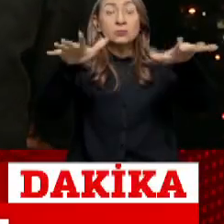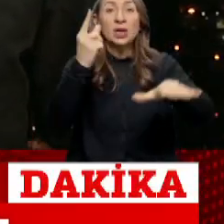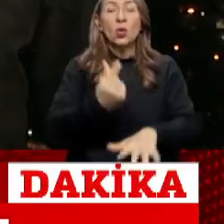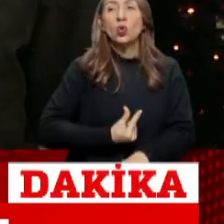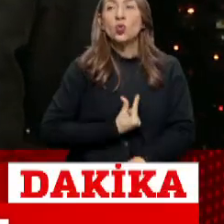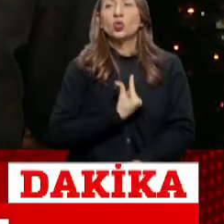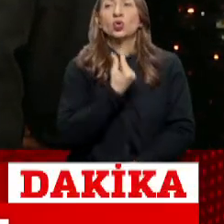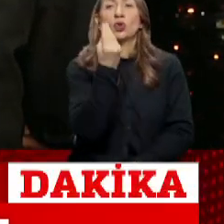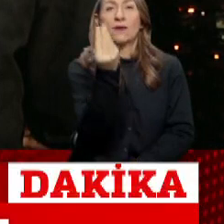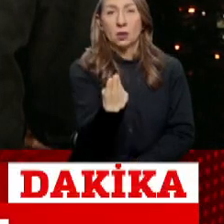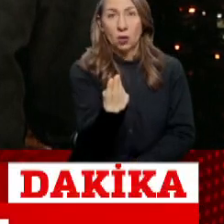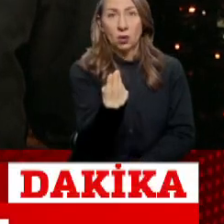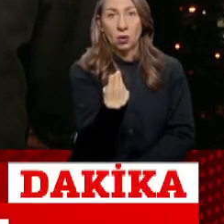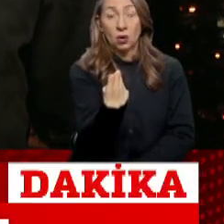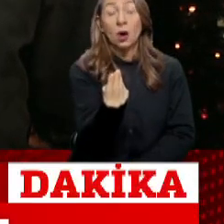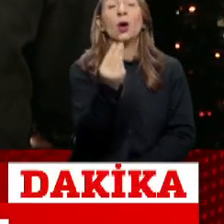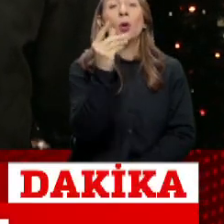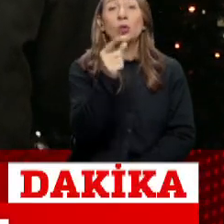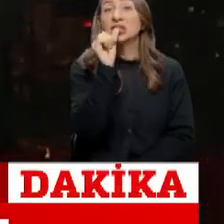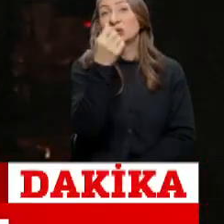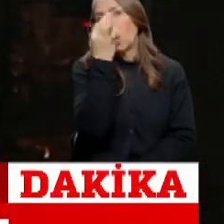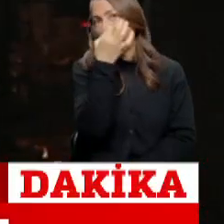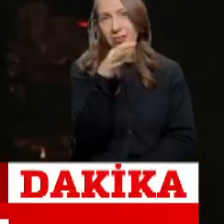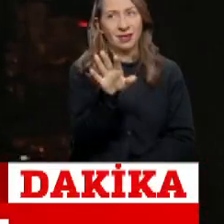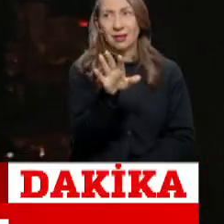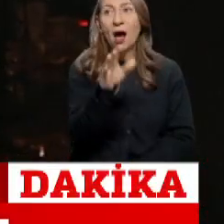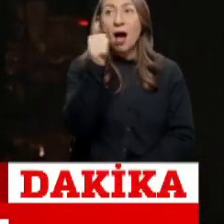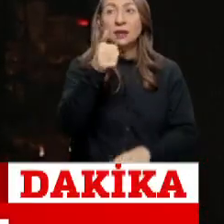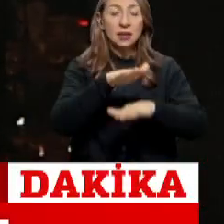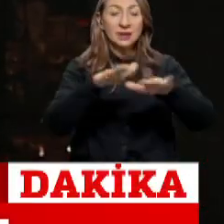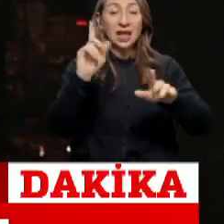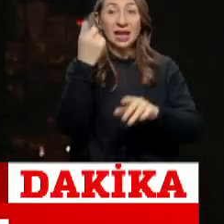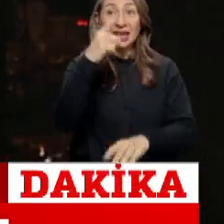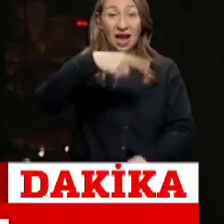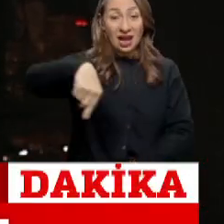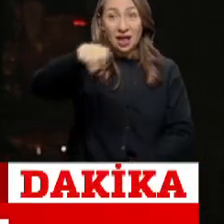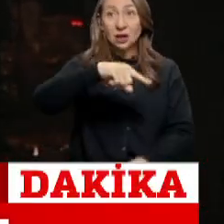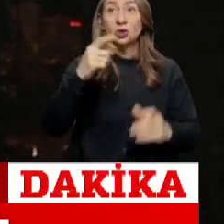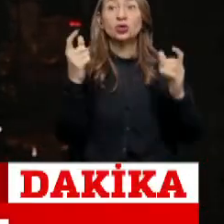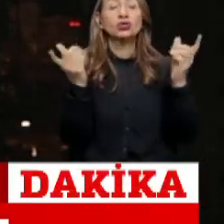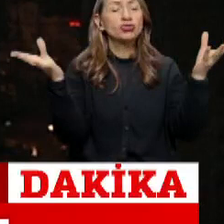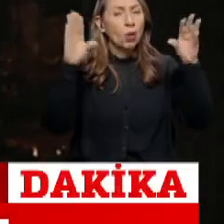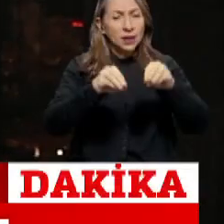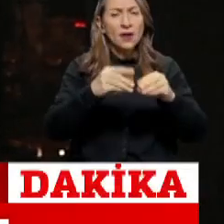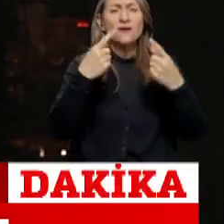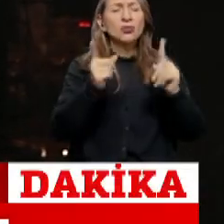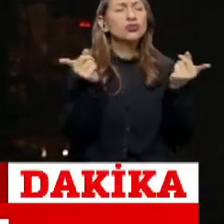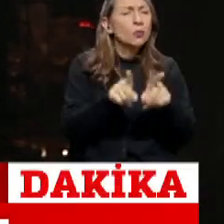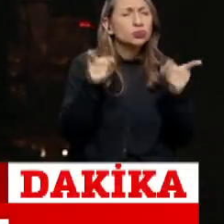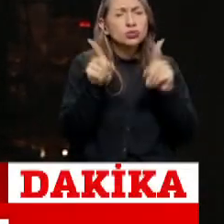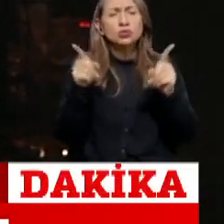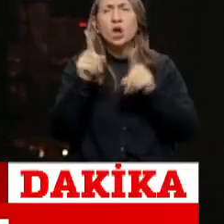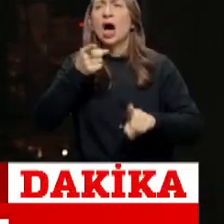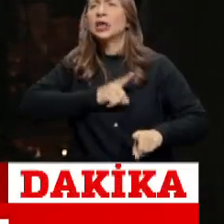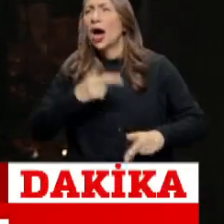umut ateşi yakıyor. Bu hiç kolay değil. Altılı masa liderleri toplandılar çeşitli zamanlarda. İşte